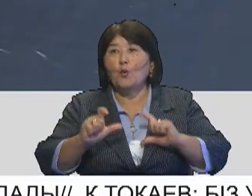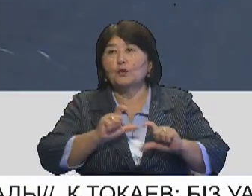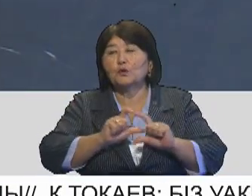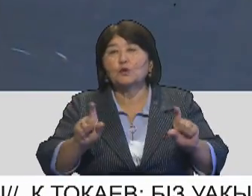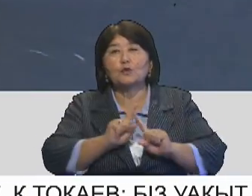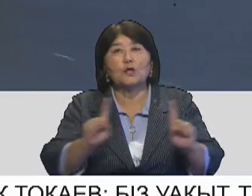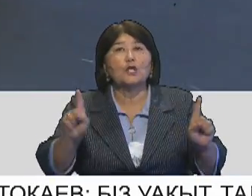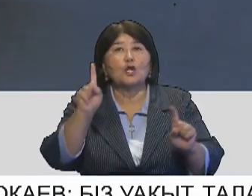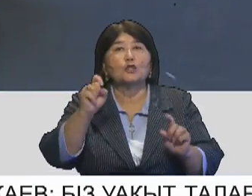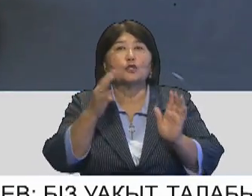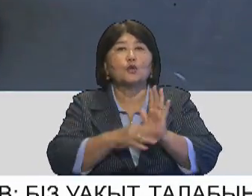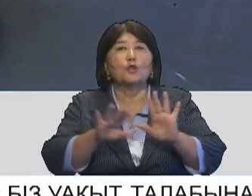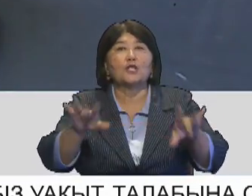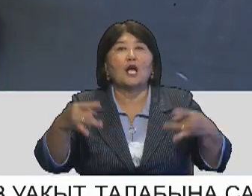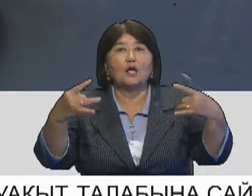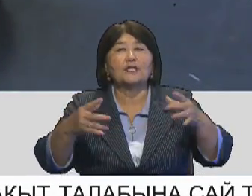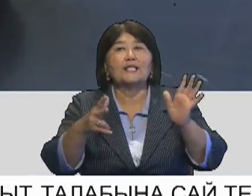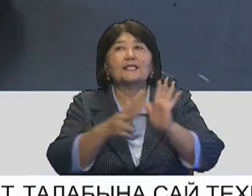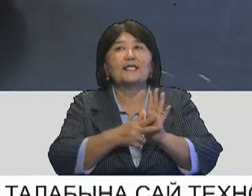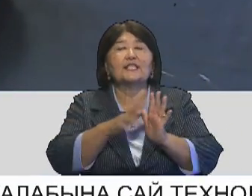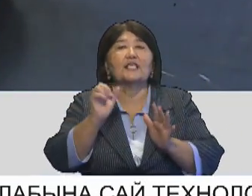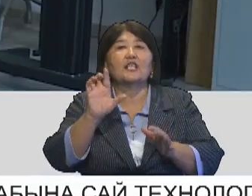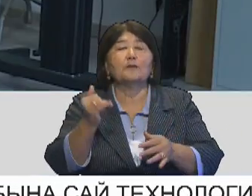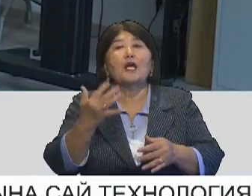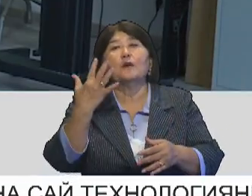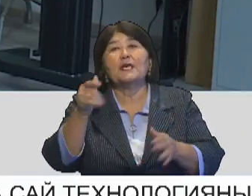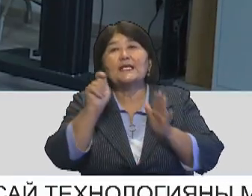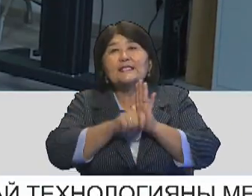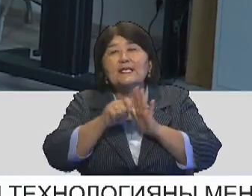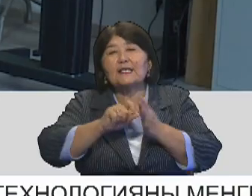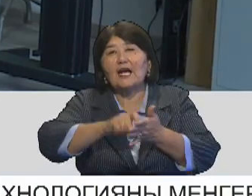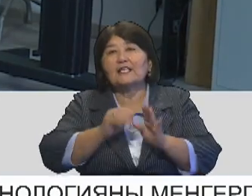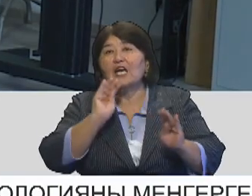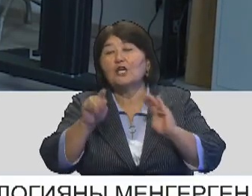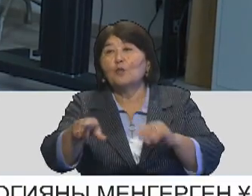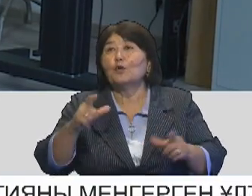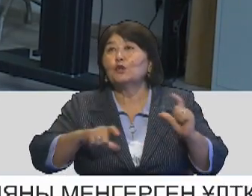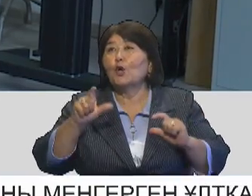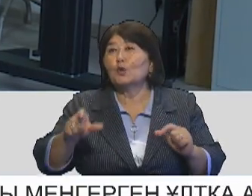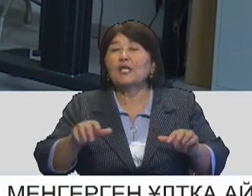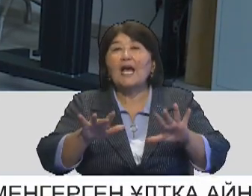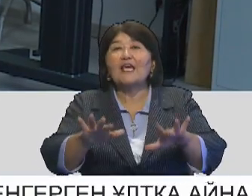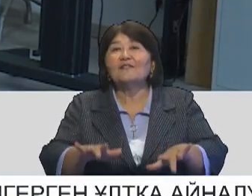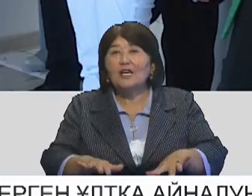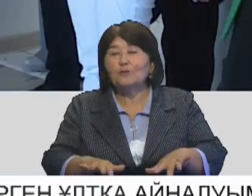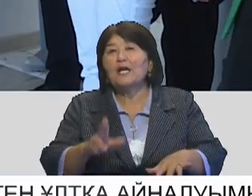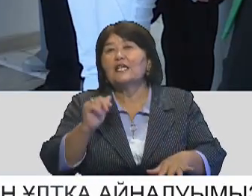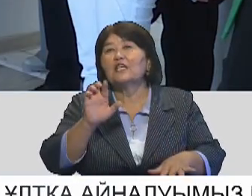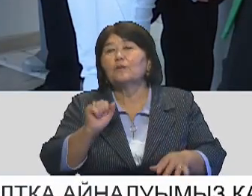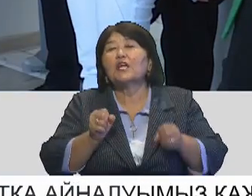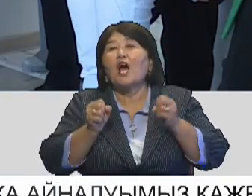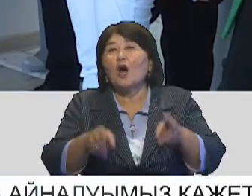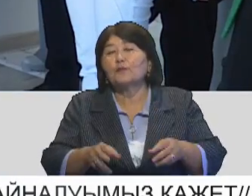үлгідегі 190 компьютер, 8 сервер алып берді және 5 зертхана жабдықтады. Мұнда студенттер информатика,